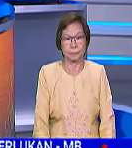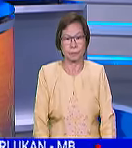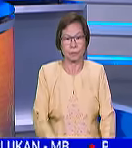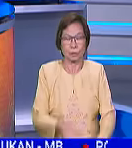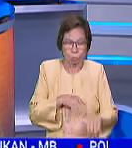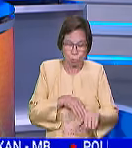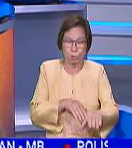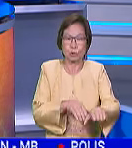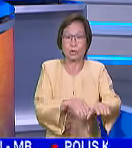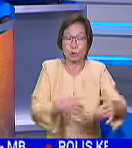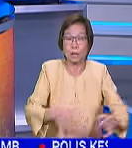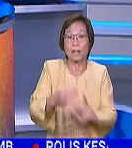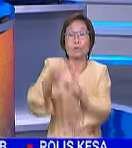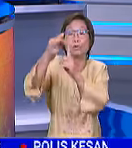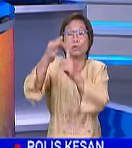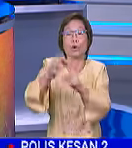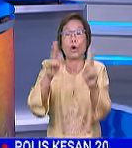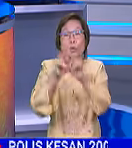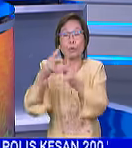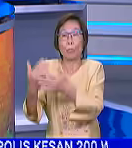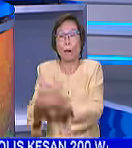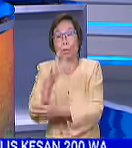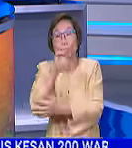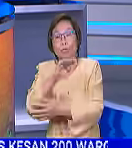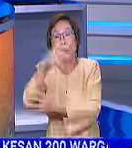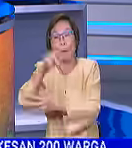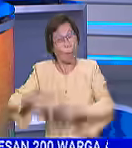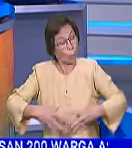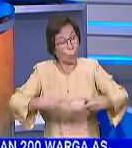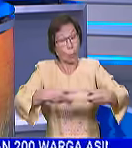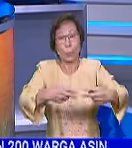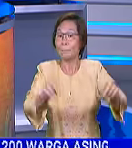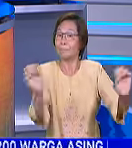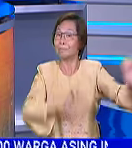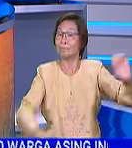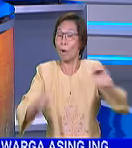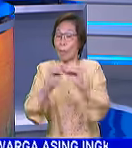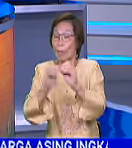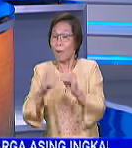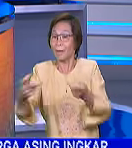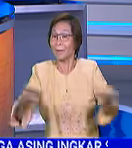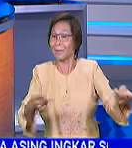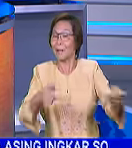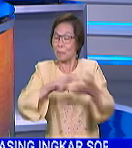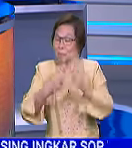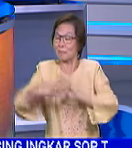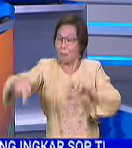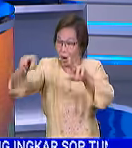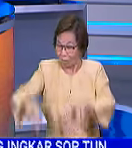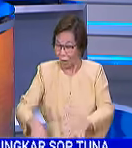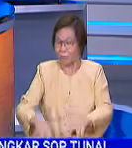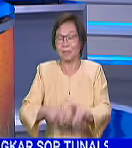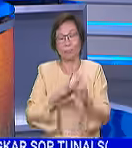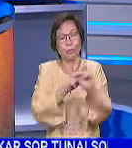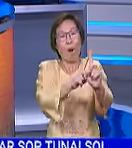Aliran trafik di jalan utama Kota Baru tumpat lancar tanpa pertambahan kenderaan, menunjukkan kepatuhan rakyat kepada